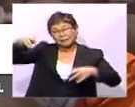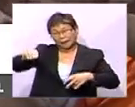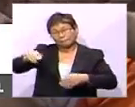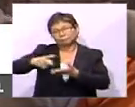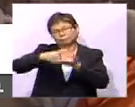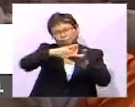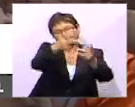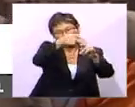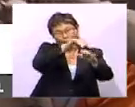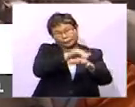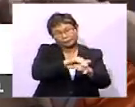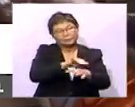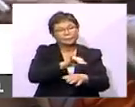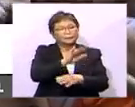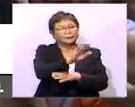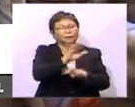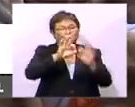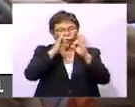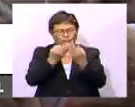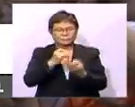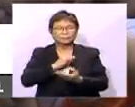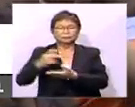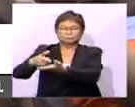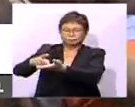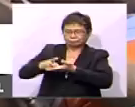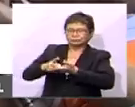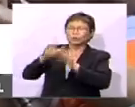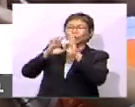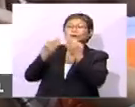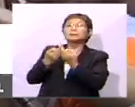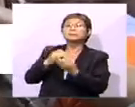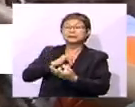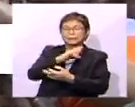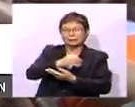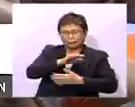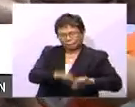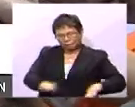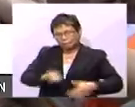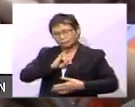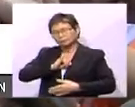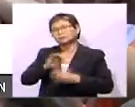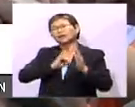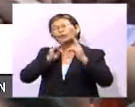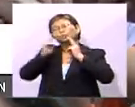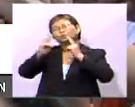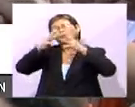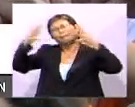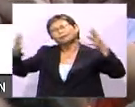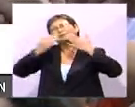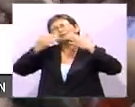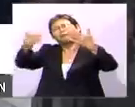sumbangan kepada arwah, kepada keluarga kita, keluarga saya dan anak-anak saya. Dan saya mengucapkan terima kasih